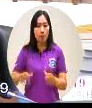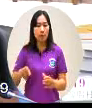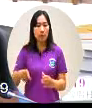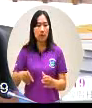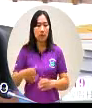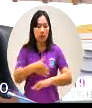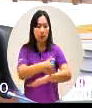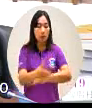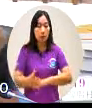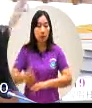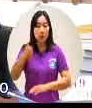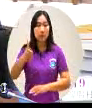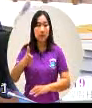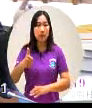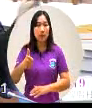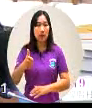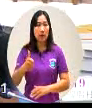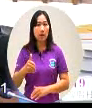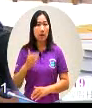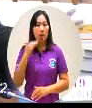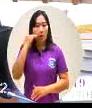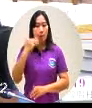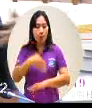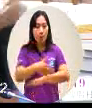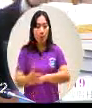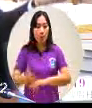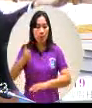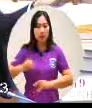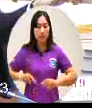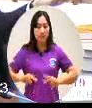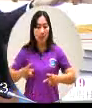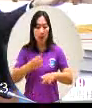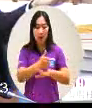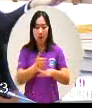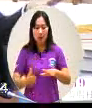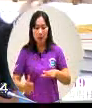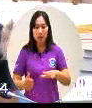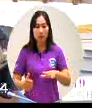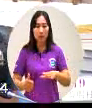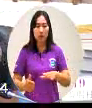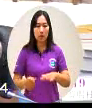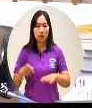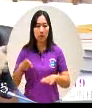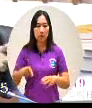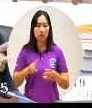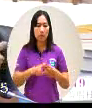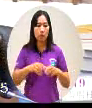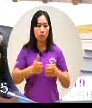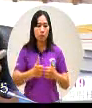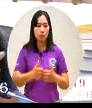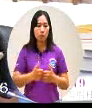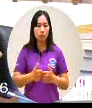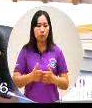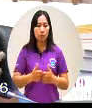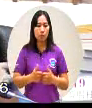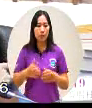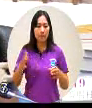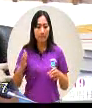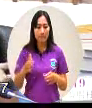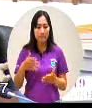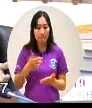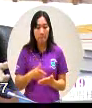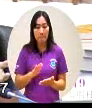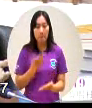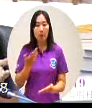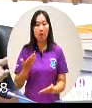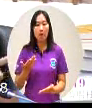的所在，那船长改选异动派去啊，包括李长伫操作上欠缺，